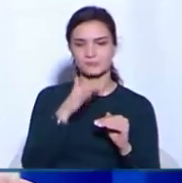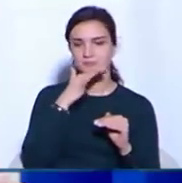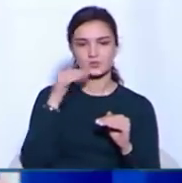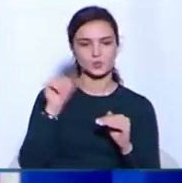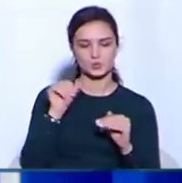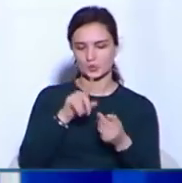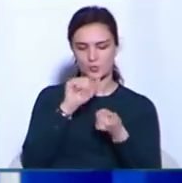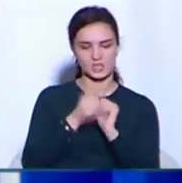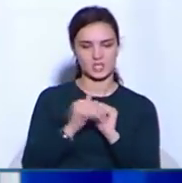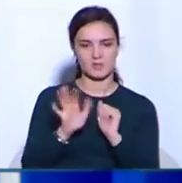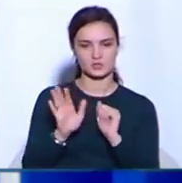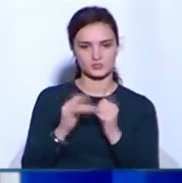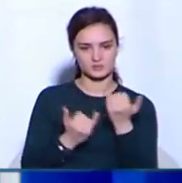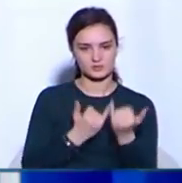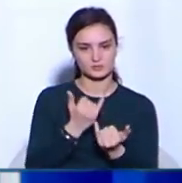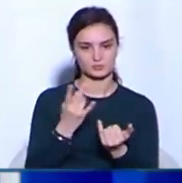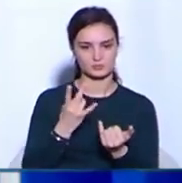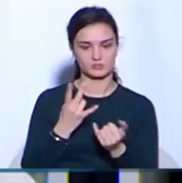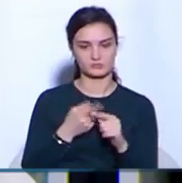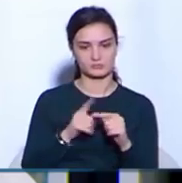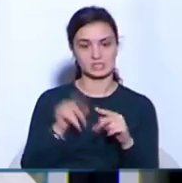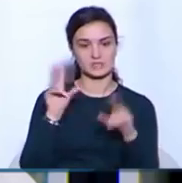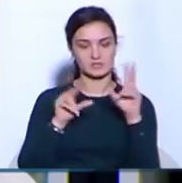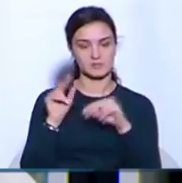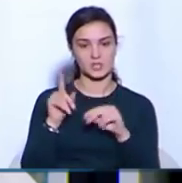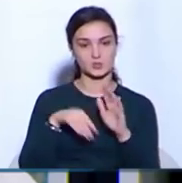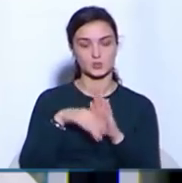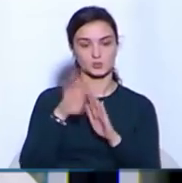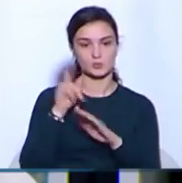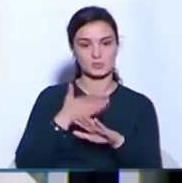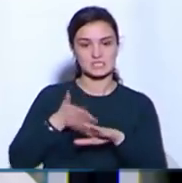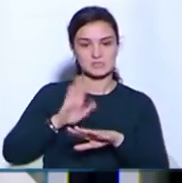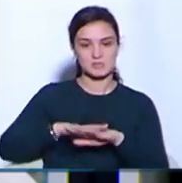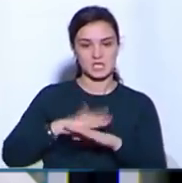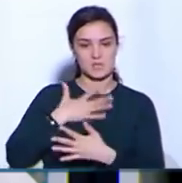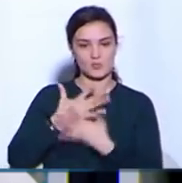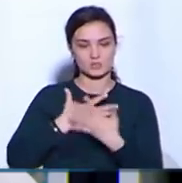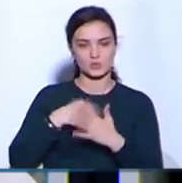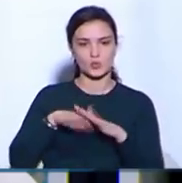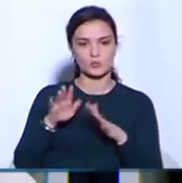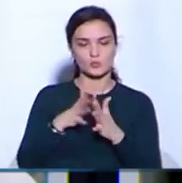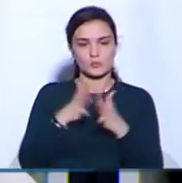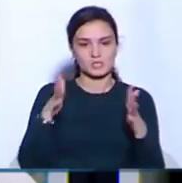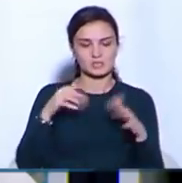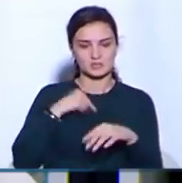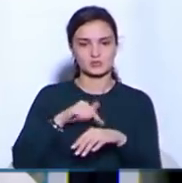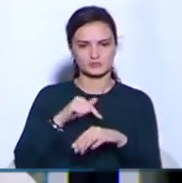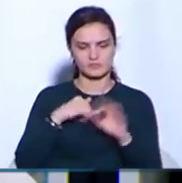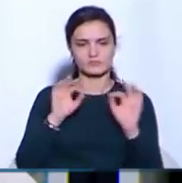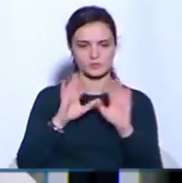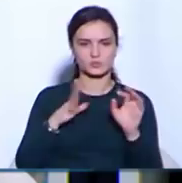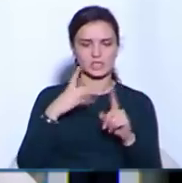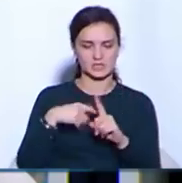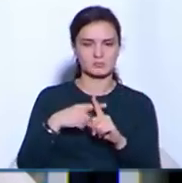ცუდი არ დაამახსოვრდეთ. ბევრი ცუდი არ დაამახსოვრდეთ. ითვლება, რომ რაც უფრო მძაფრია ემოცია, ანუ რაც უფრო სტრესული ფაქტორია, ჩვენ გვისაუბრია,